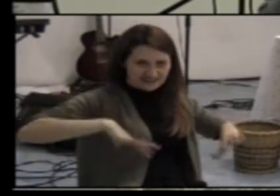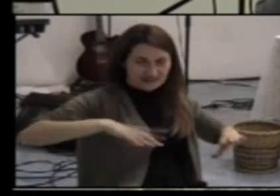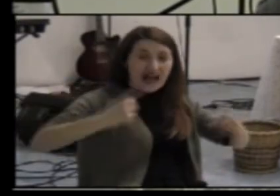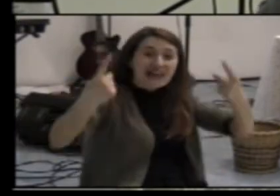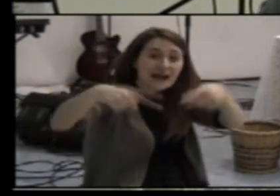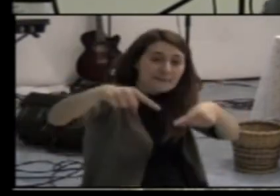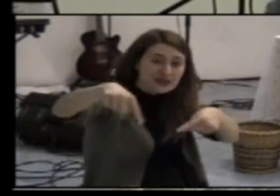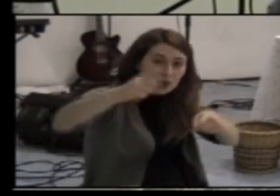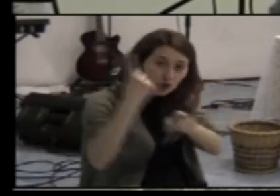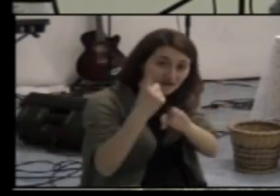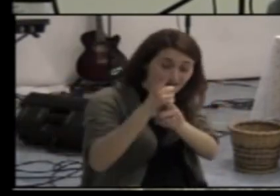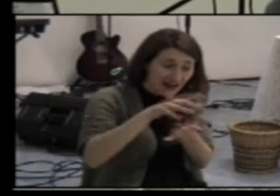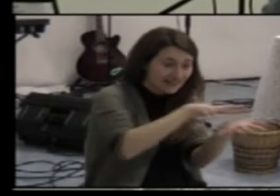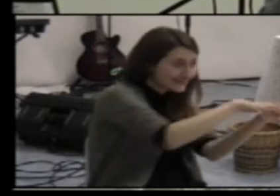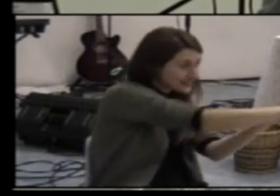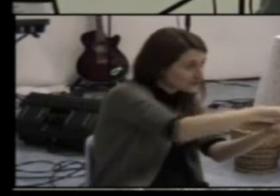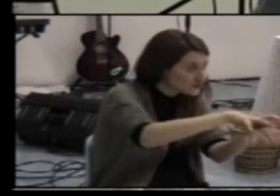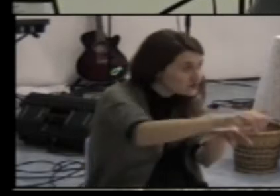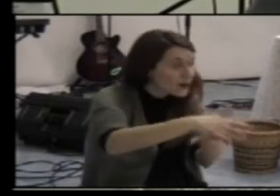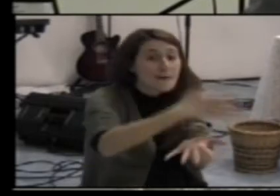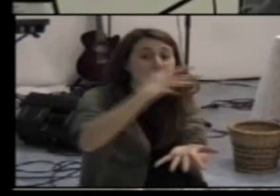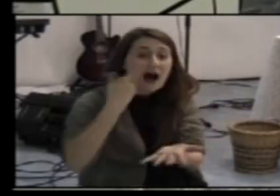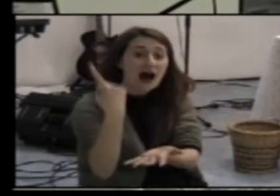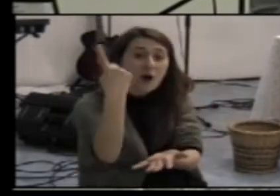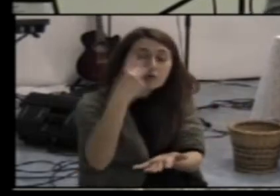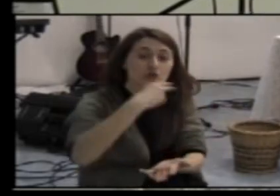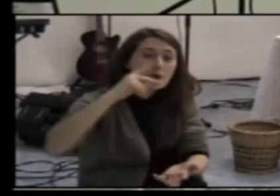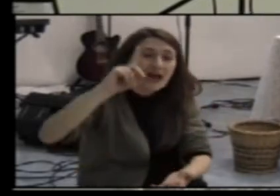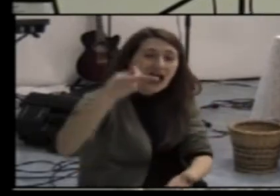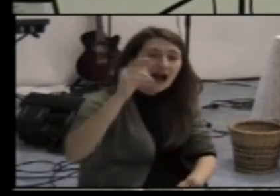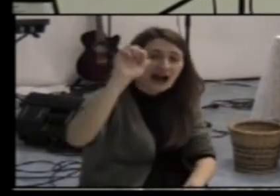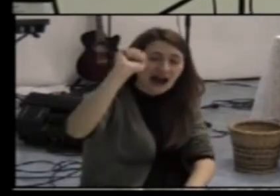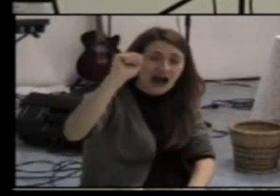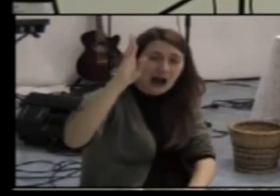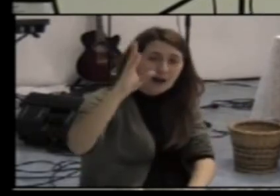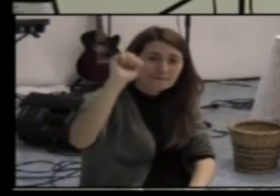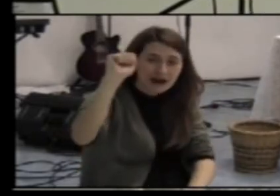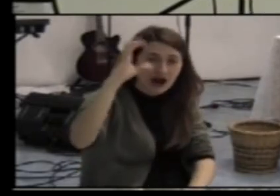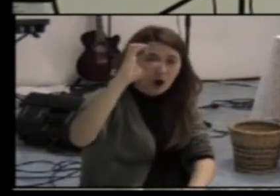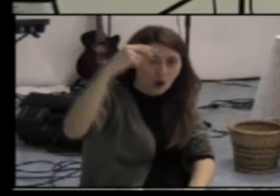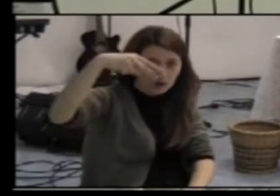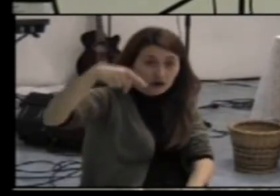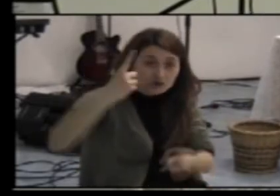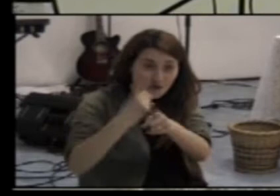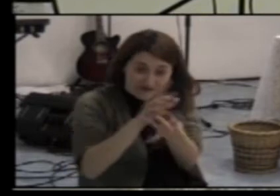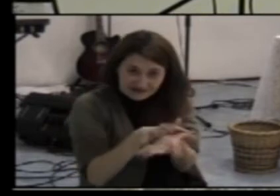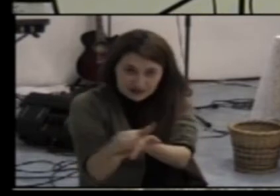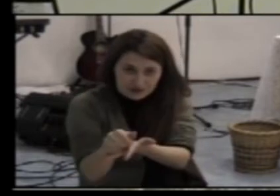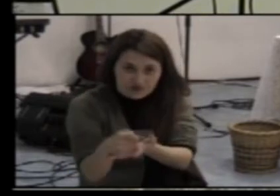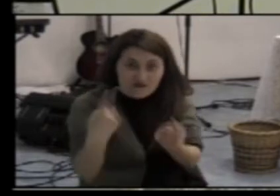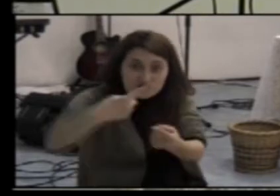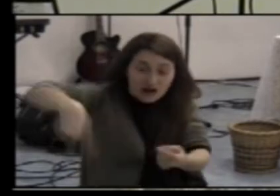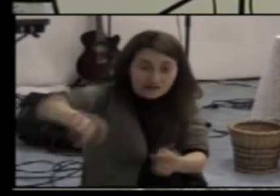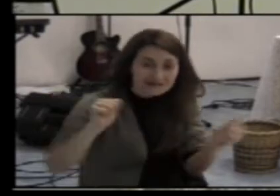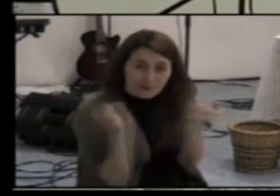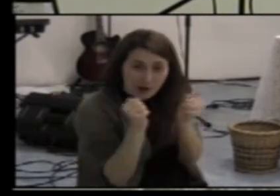panni a raffermo, degli otri vecchi e vuoti, vanno all'accampamento degli israeliti e gli dicono: ah, guardate, i